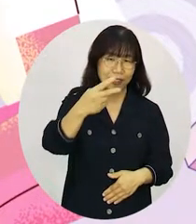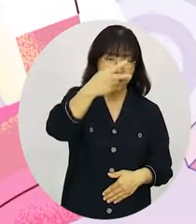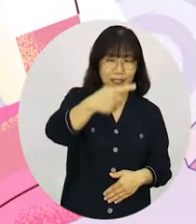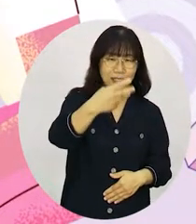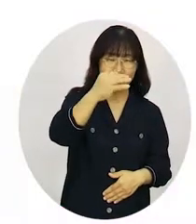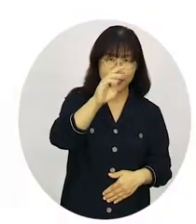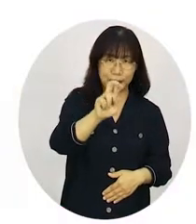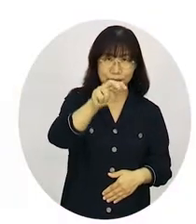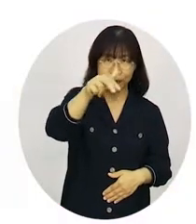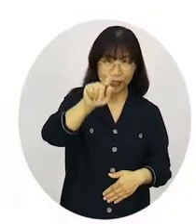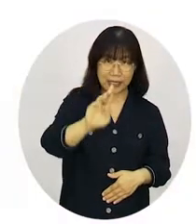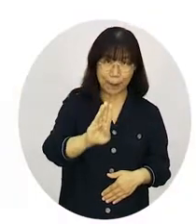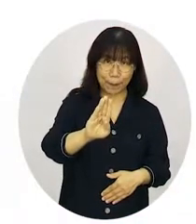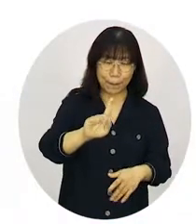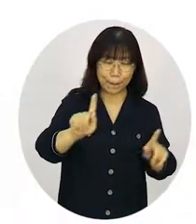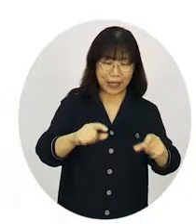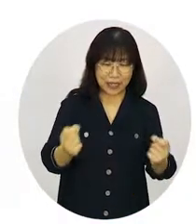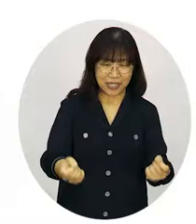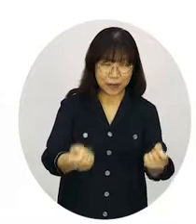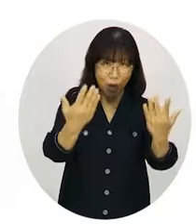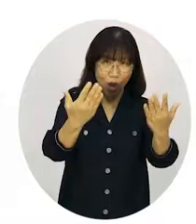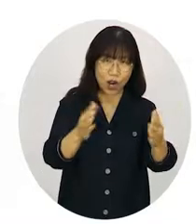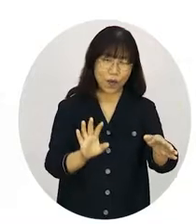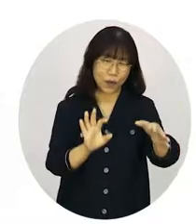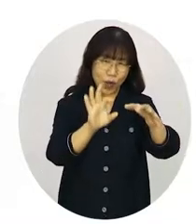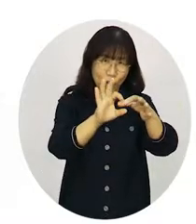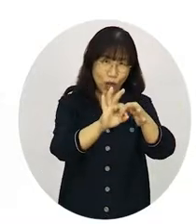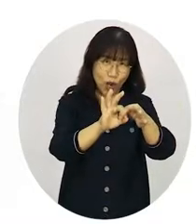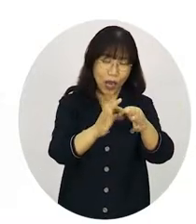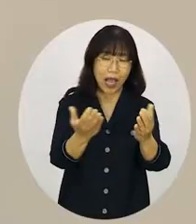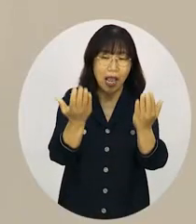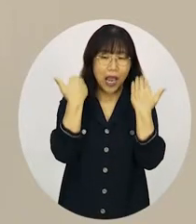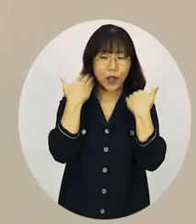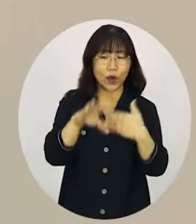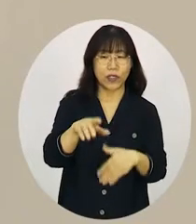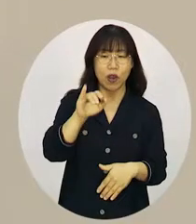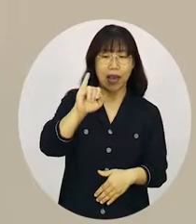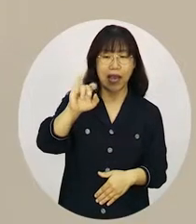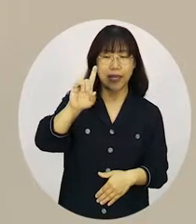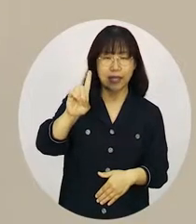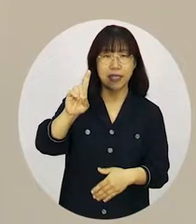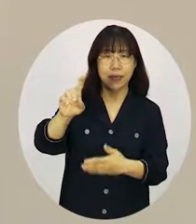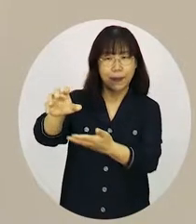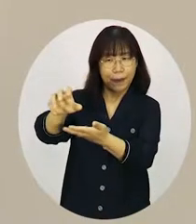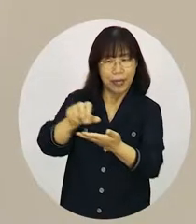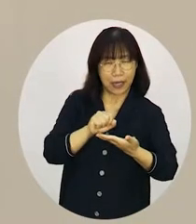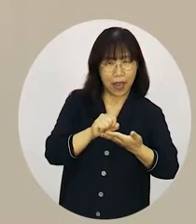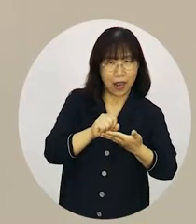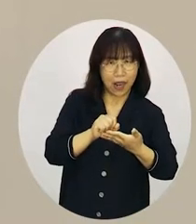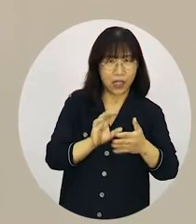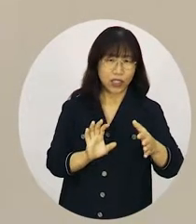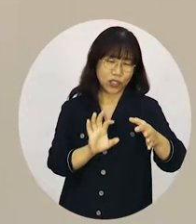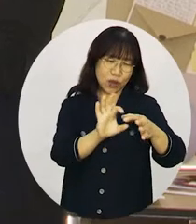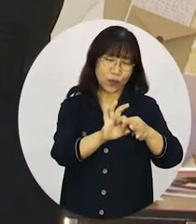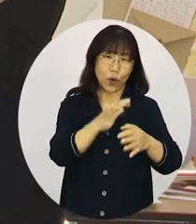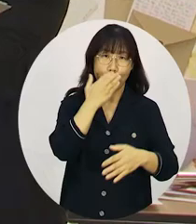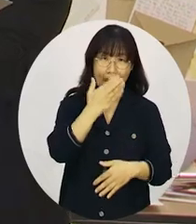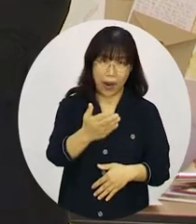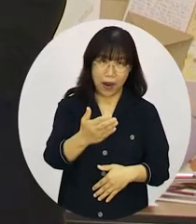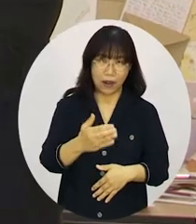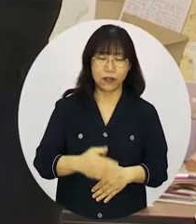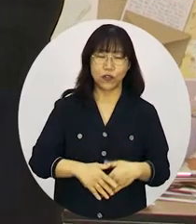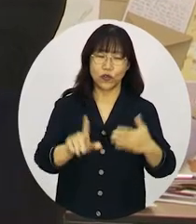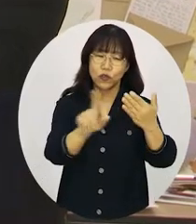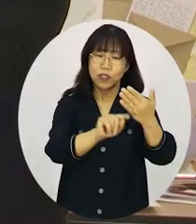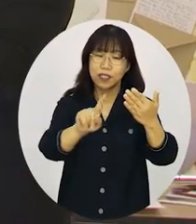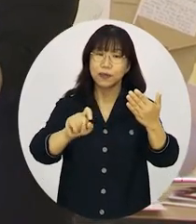드림자 페스티벌에 접속한 후 학교에서 부여받은 아이디로 이용할 수 있습니다. 한편 행사가 본격 시작되기 전인